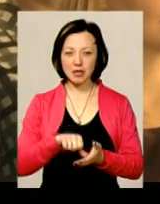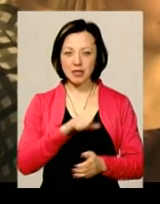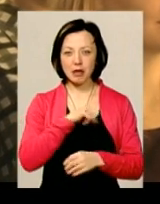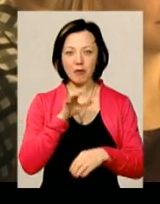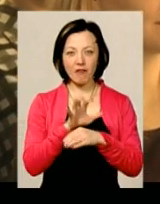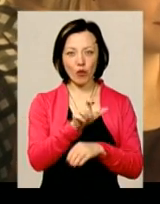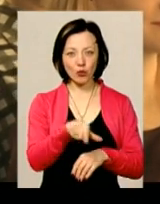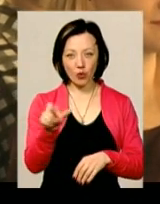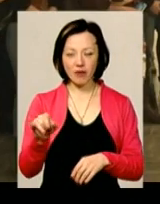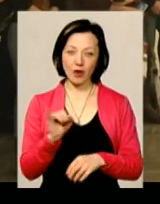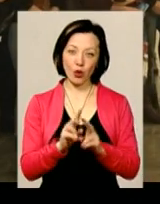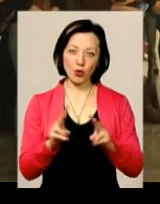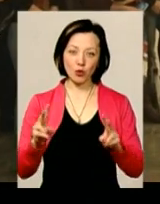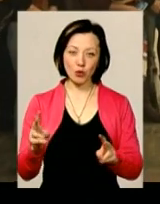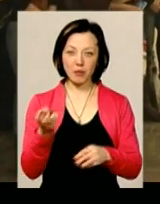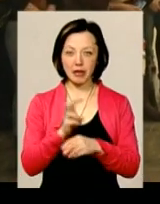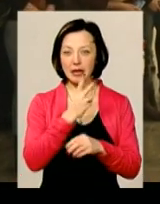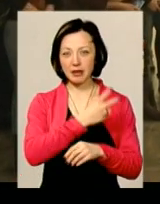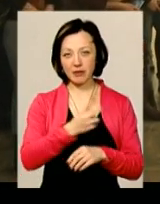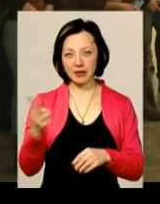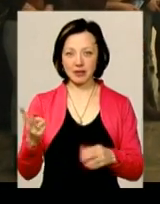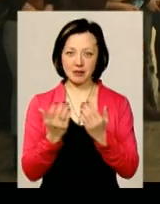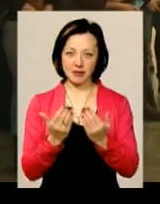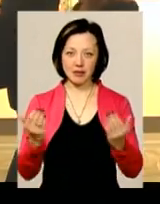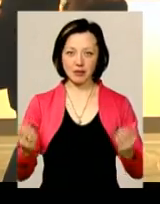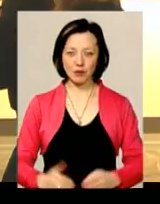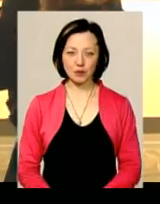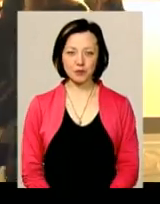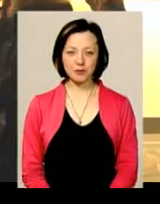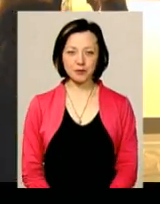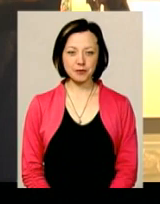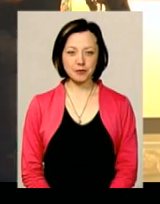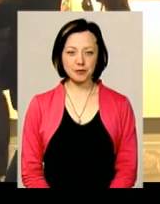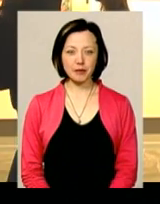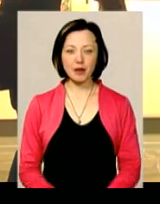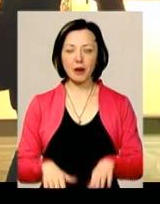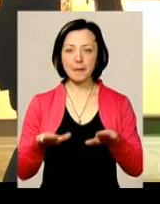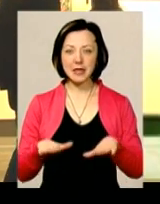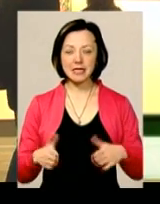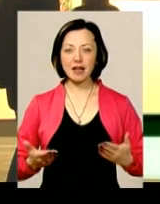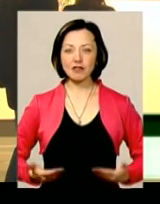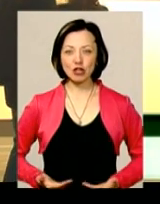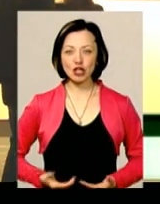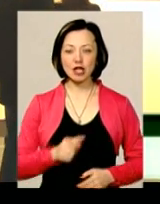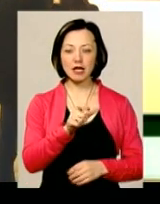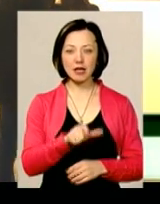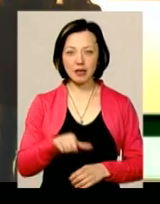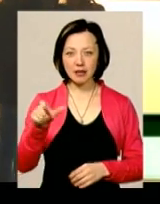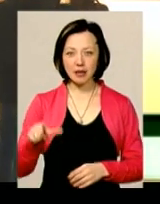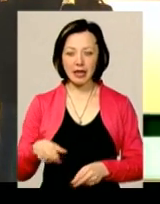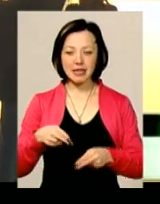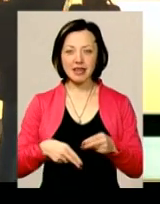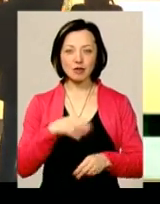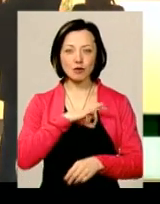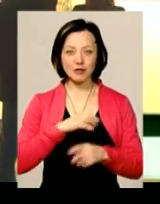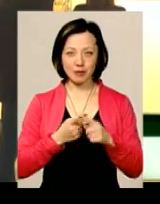самі фотографи, так і ті, хто прийде дивитися на їхні світлини. Місцевий житель є кінцевим споживачем